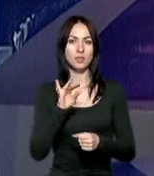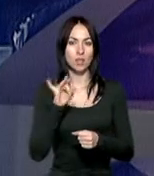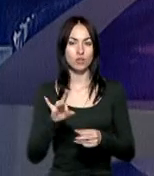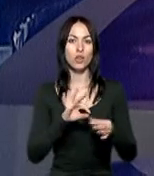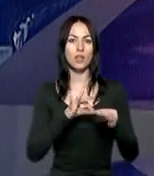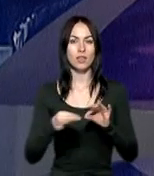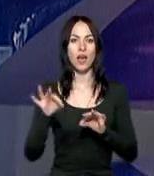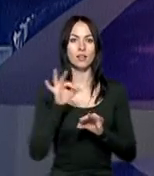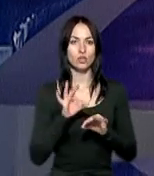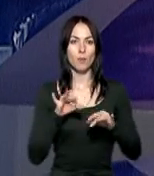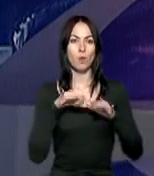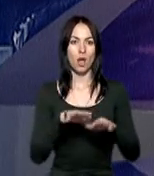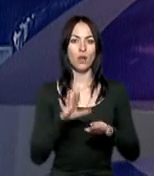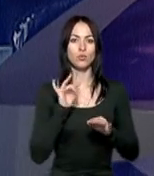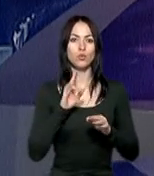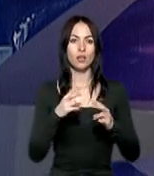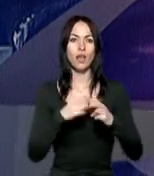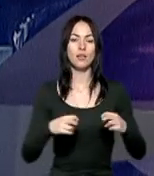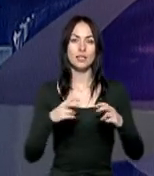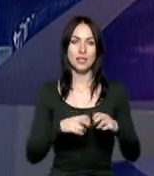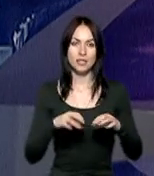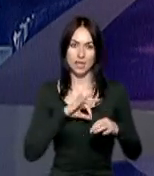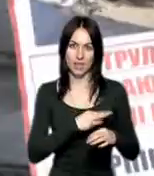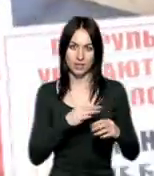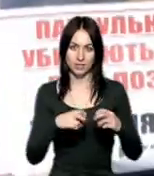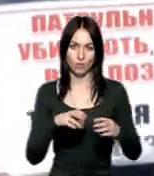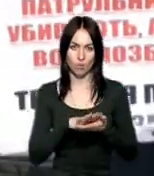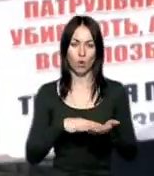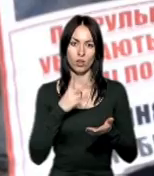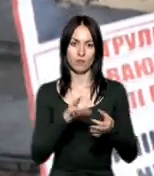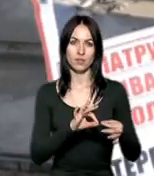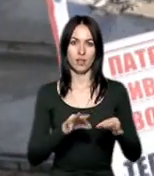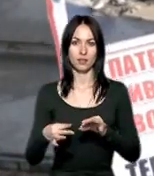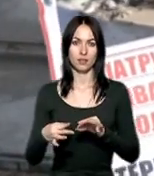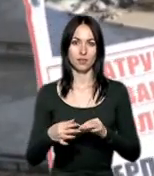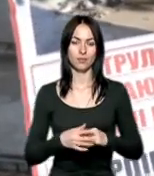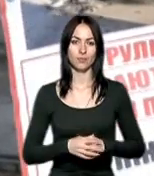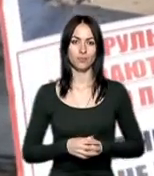акцію та перебіг слідства Світлана Стеценко розповість.